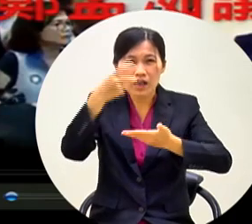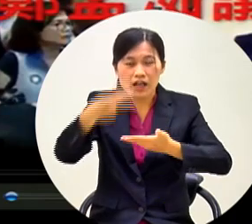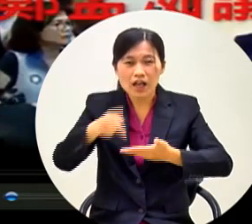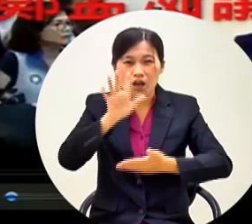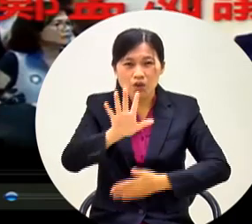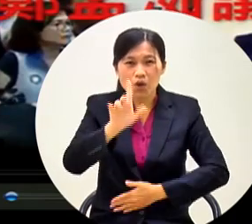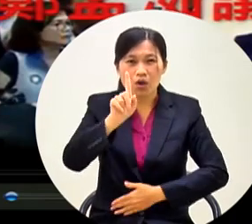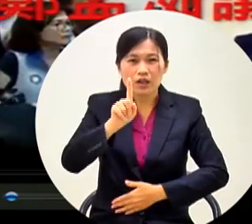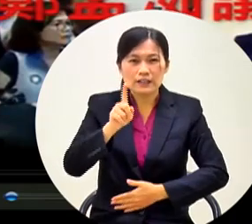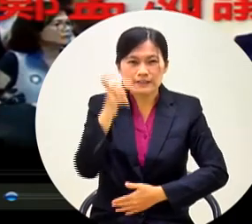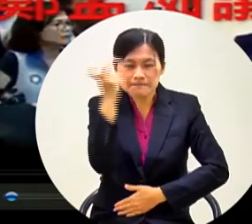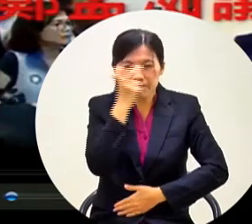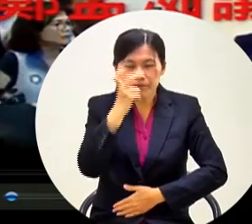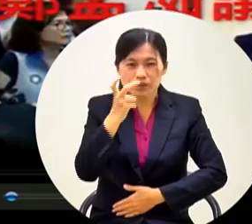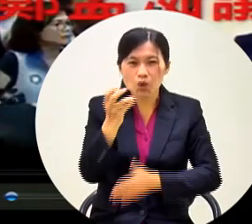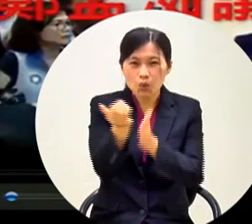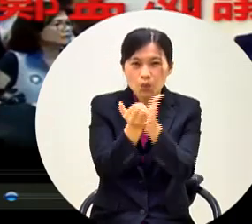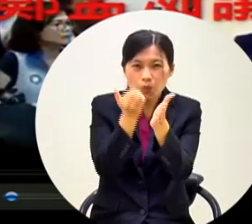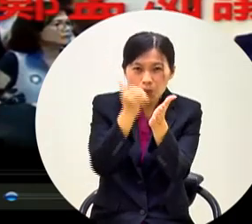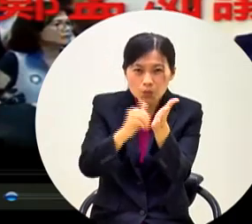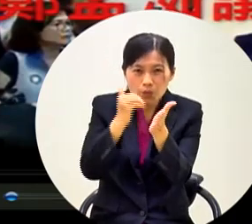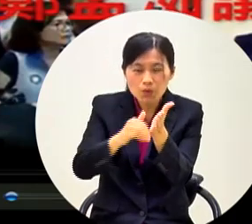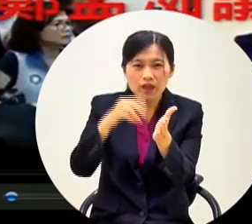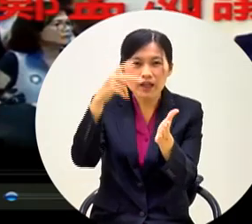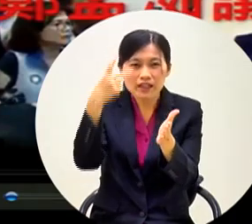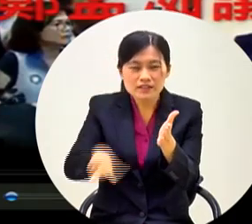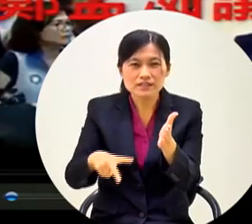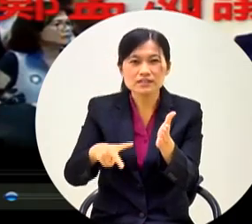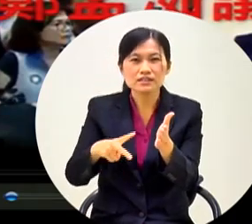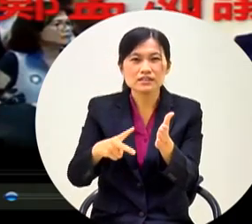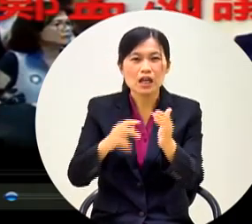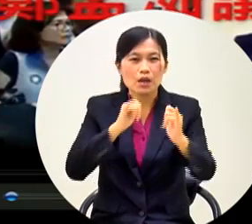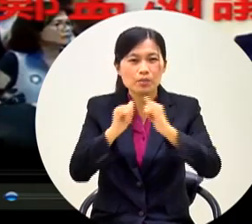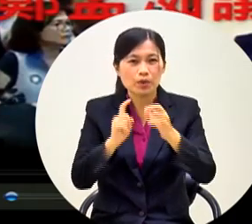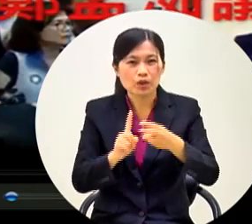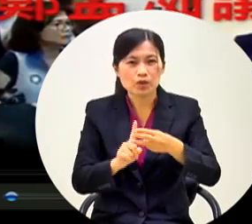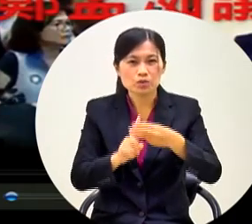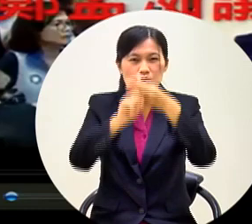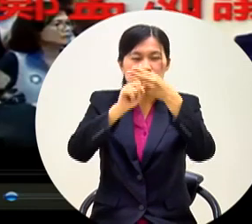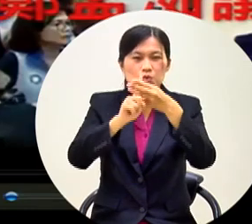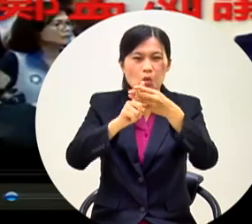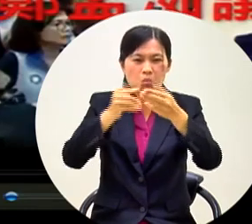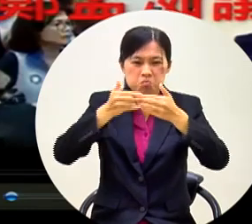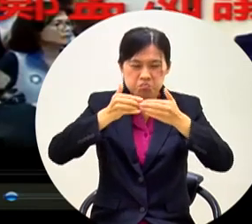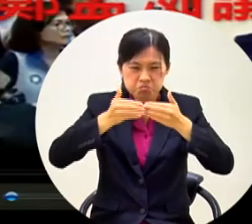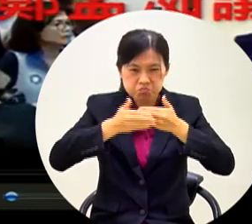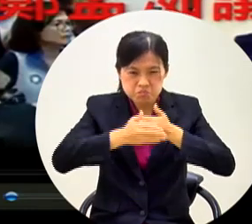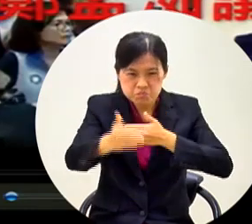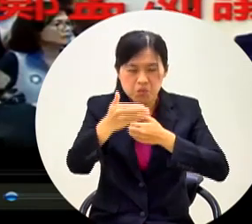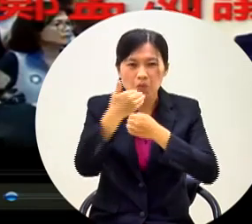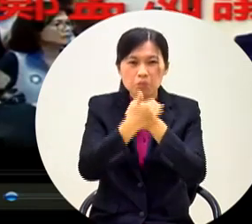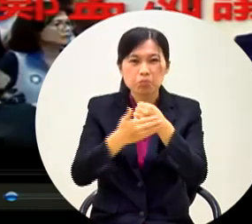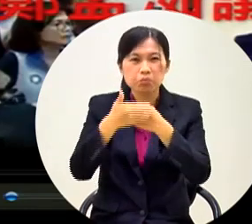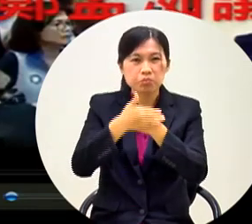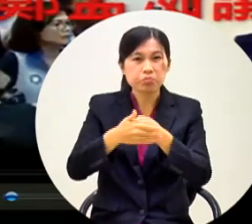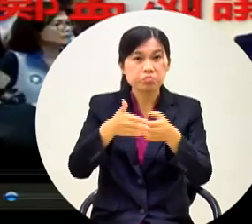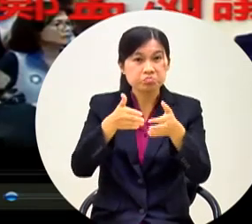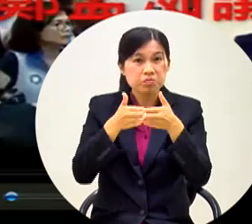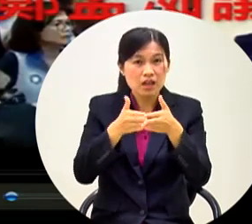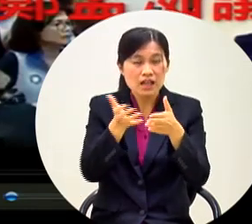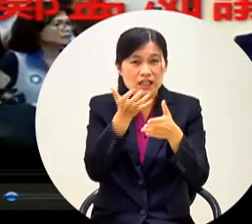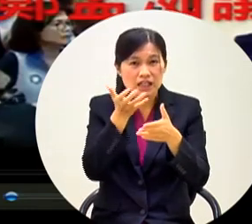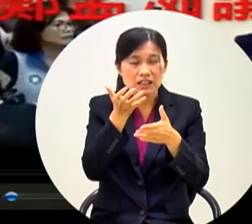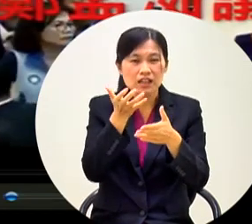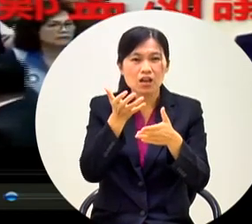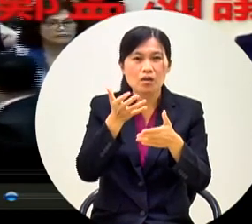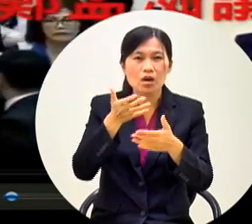们在议事里面的民主程序。我想非常清楚的是，刚刚我们的画面里面全